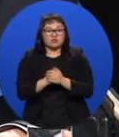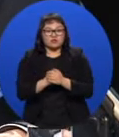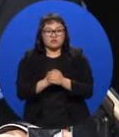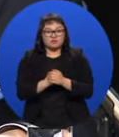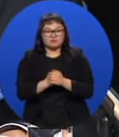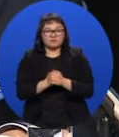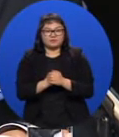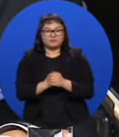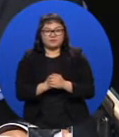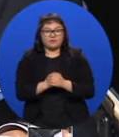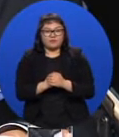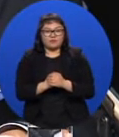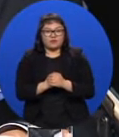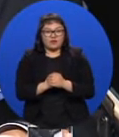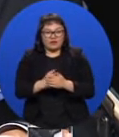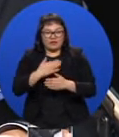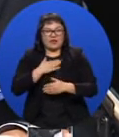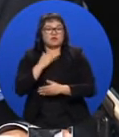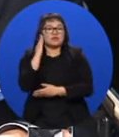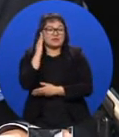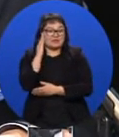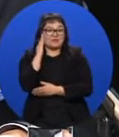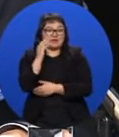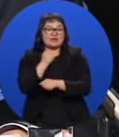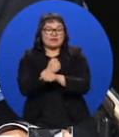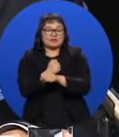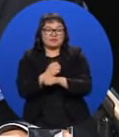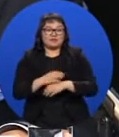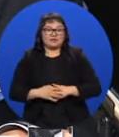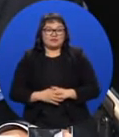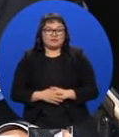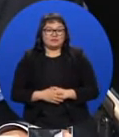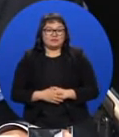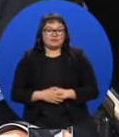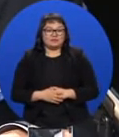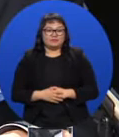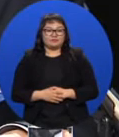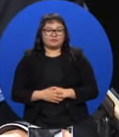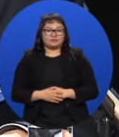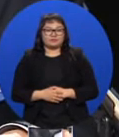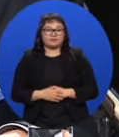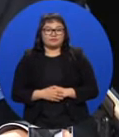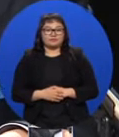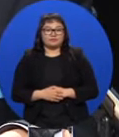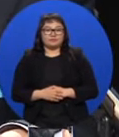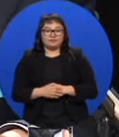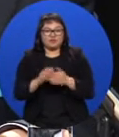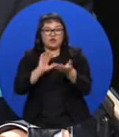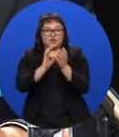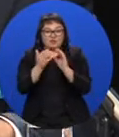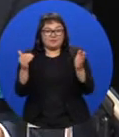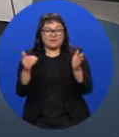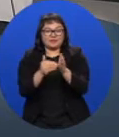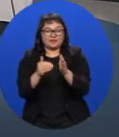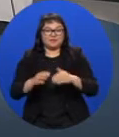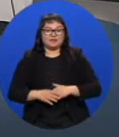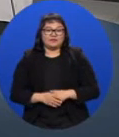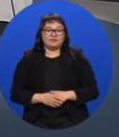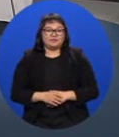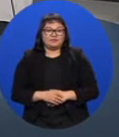해 주시길 바랍니다. 그러면 저도 기자회견 할 테니까 하십시오. 예. 네, 주도권 토론 여기서